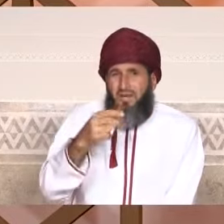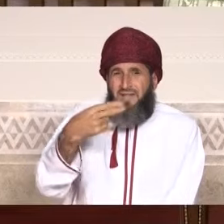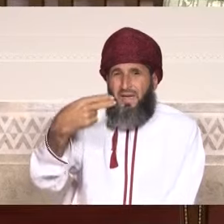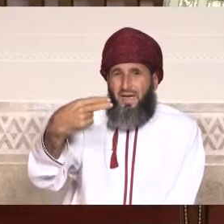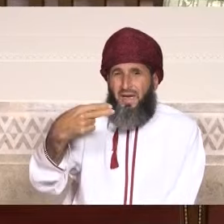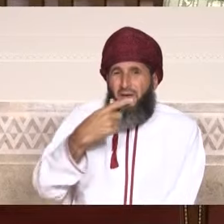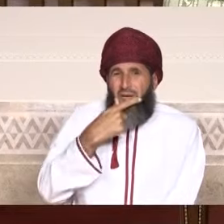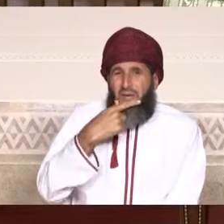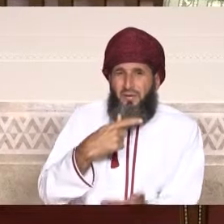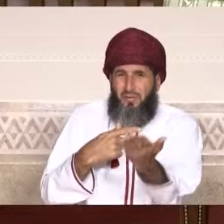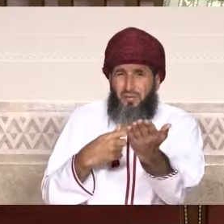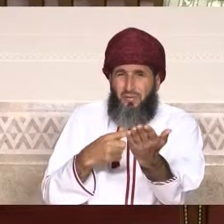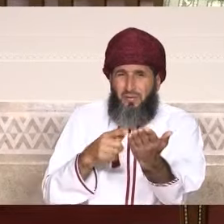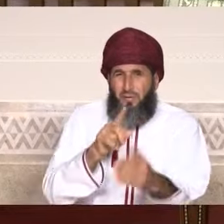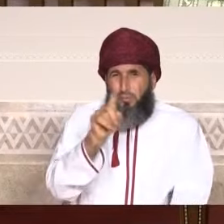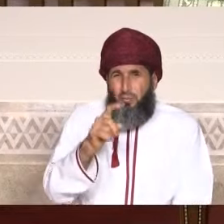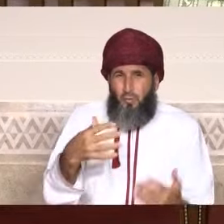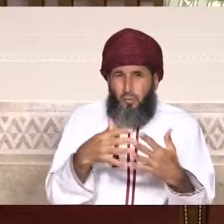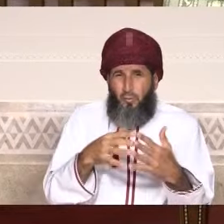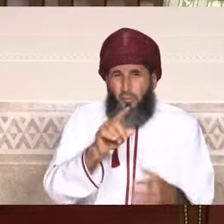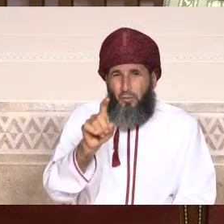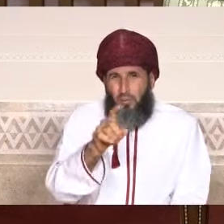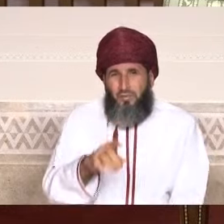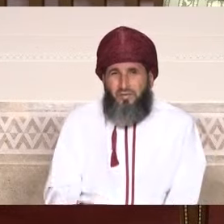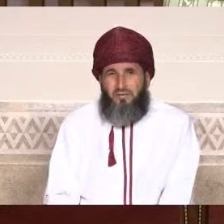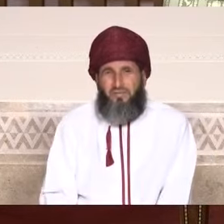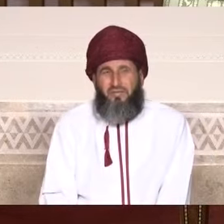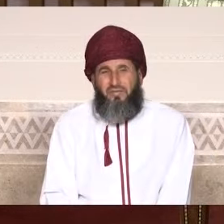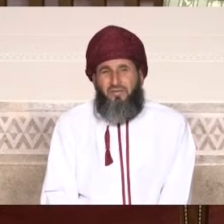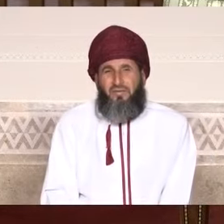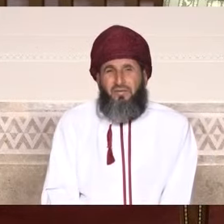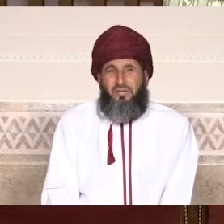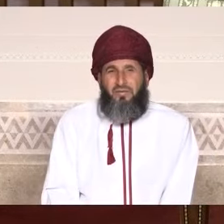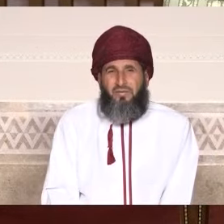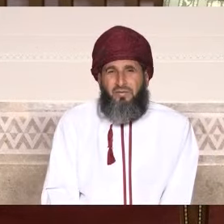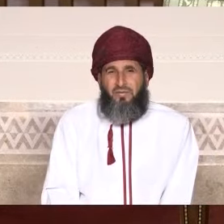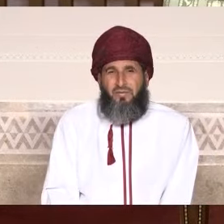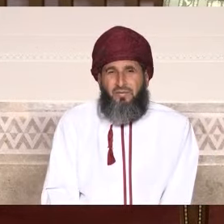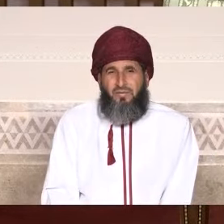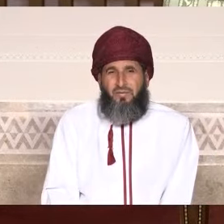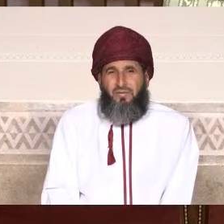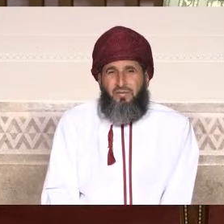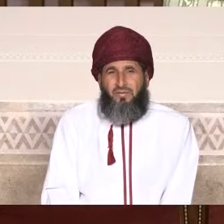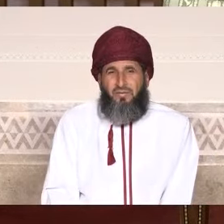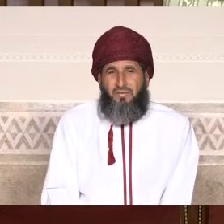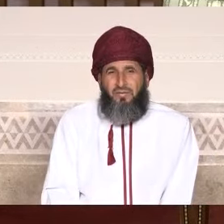الرحمن ونريده أيضا أن يشارك، لأننا يعني تركناه طويلا في الانتظار. تفضل